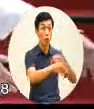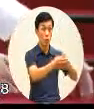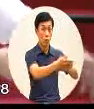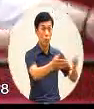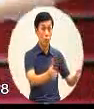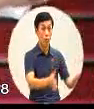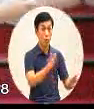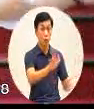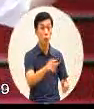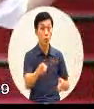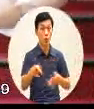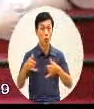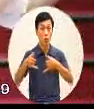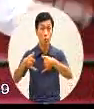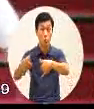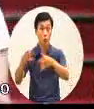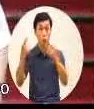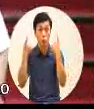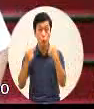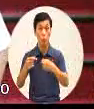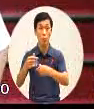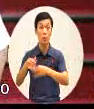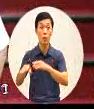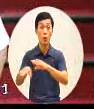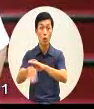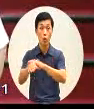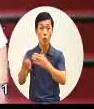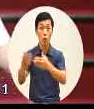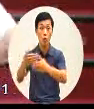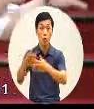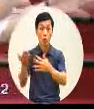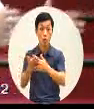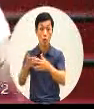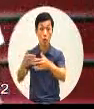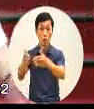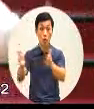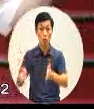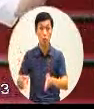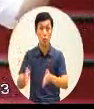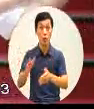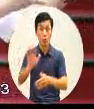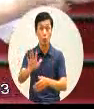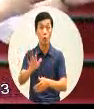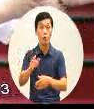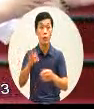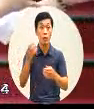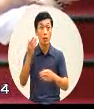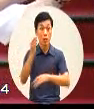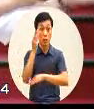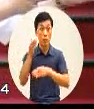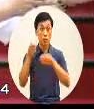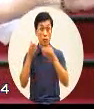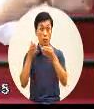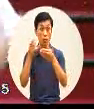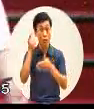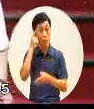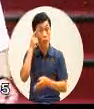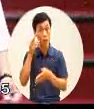不 是，这条道路本身的容积它是存在的，然后政府没意把它这边的